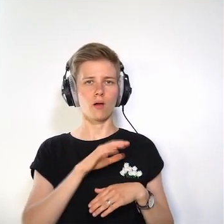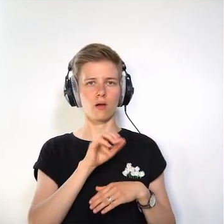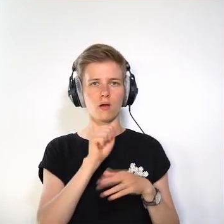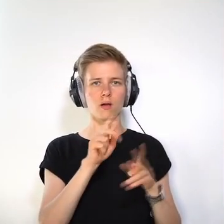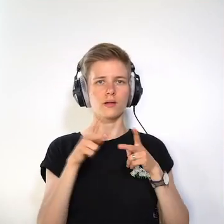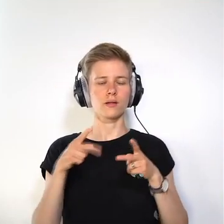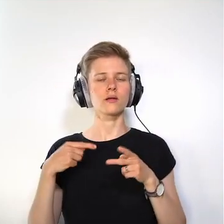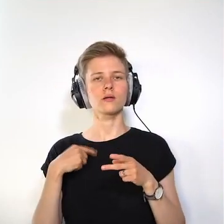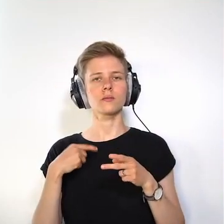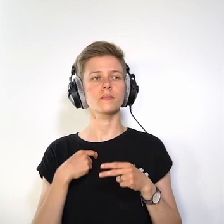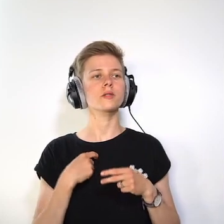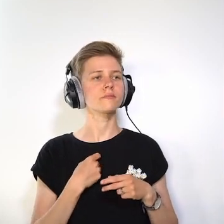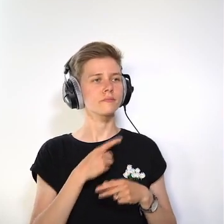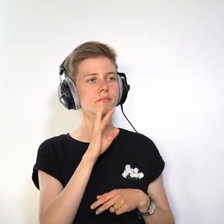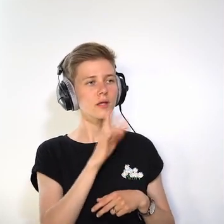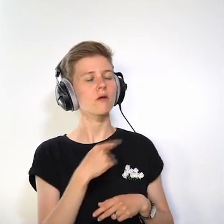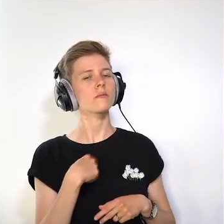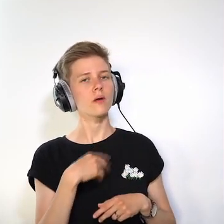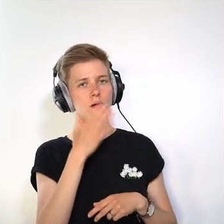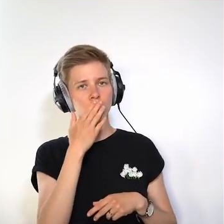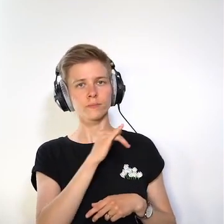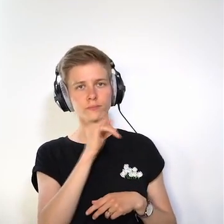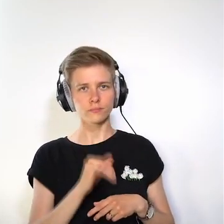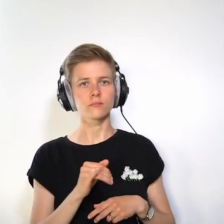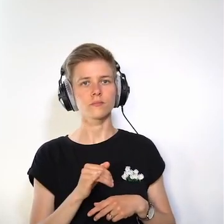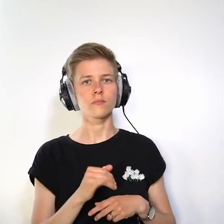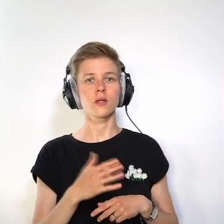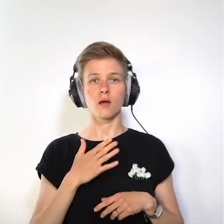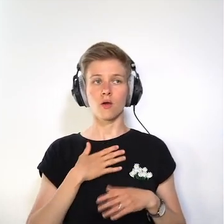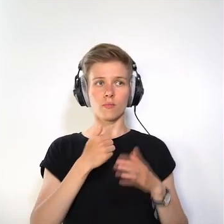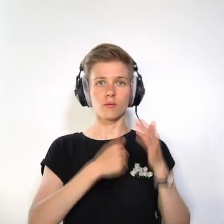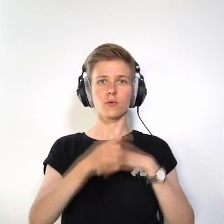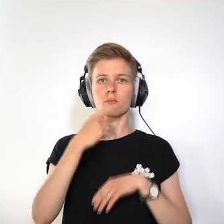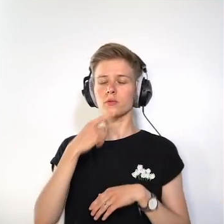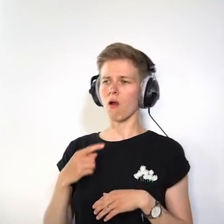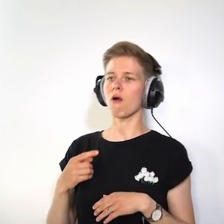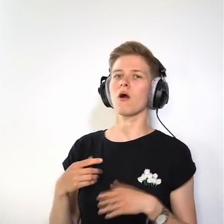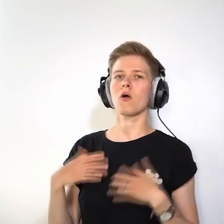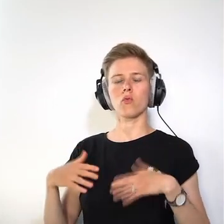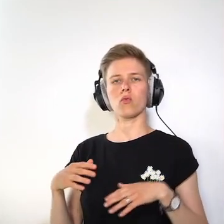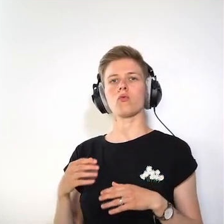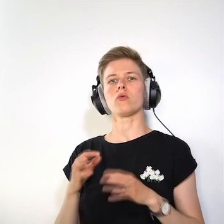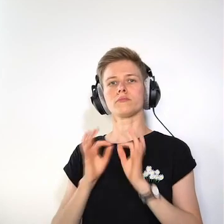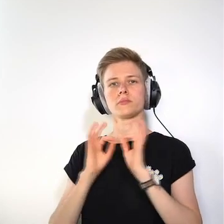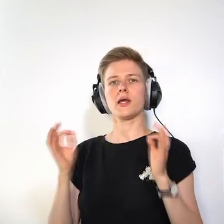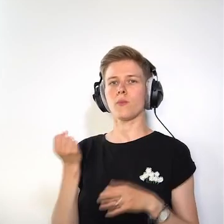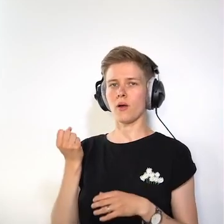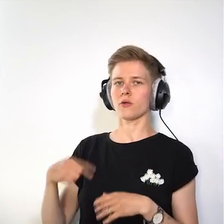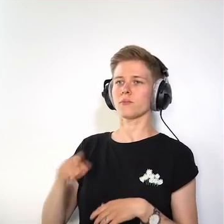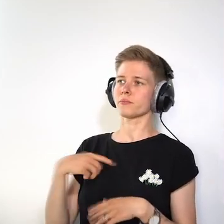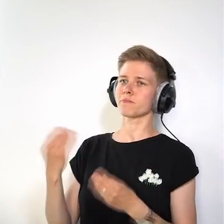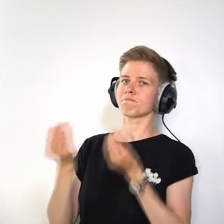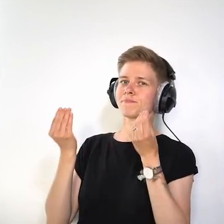homoseksuaali, niin mun esimieheni sanoi, että tämä on valtava mahdollisuus meidän organisaatiolle oppia näistä asioista, kun me saadaan niin